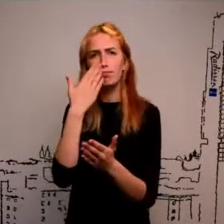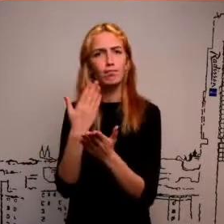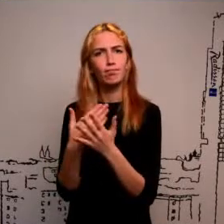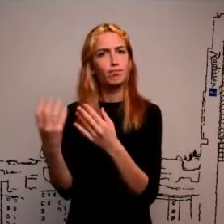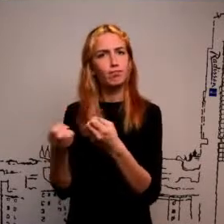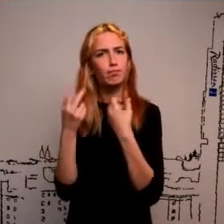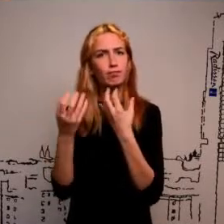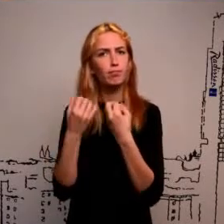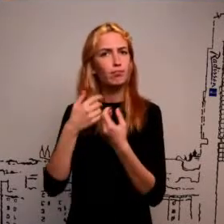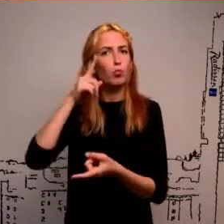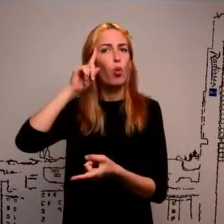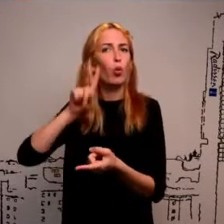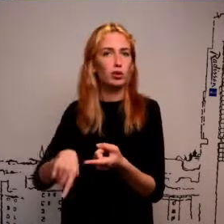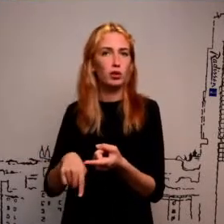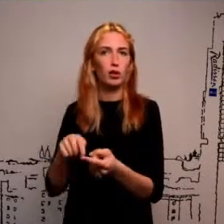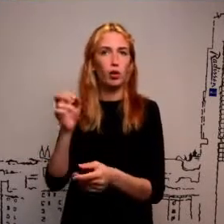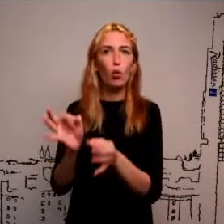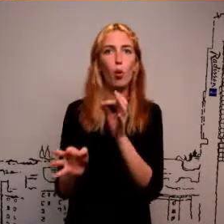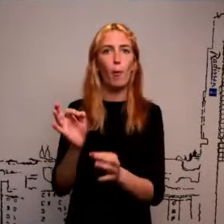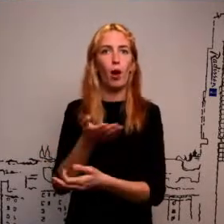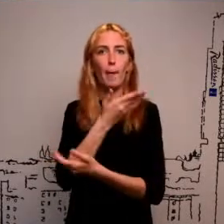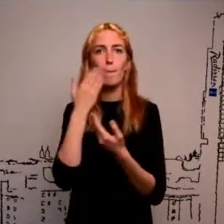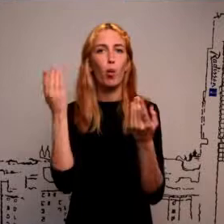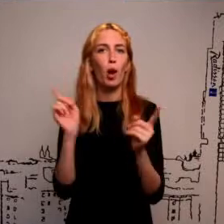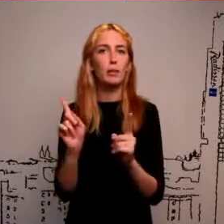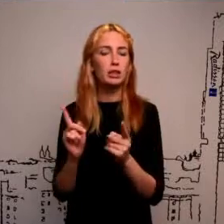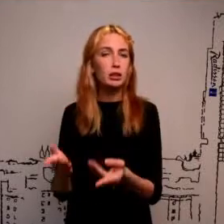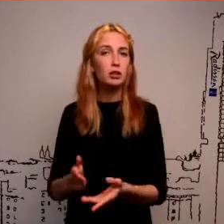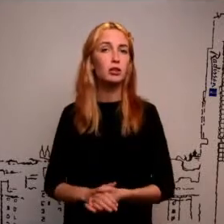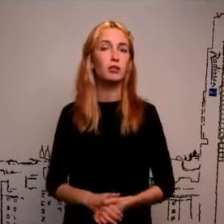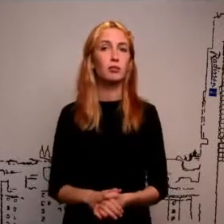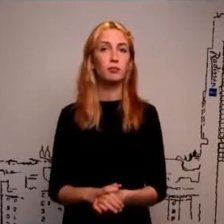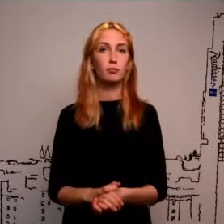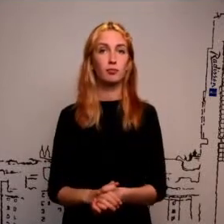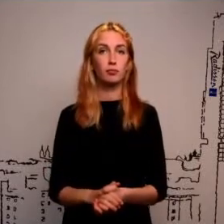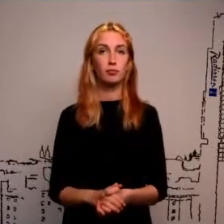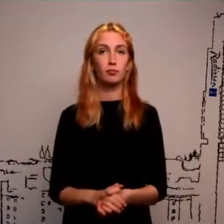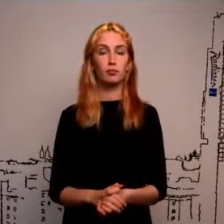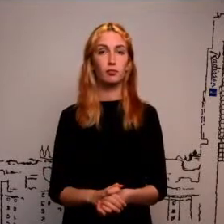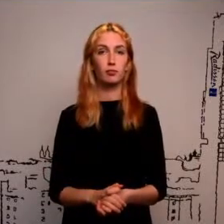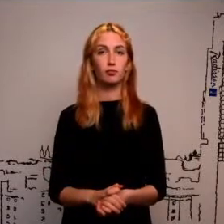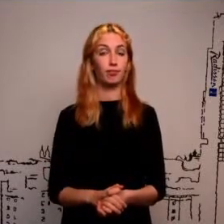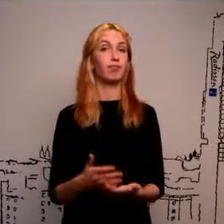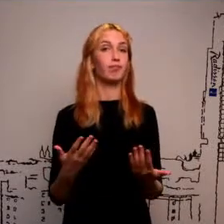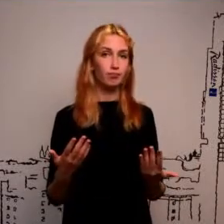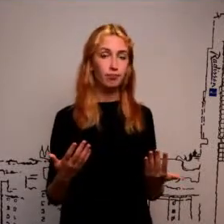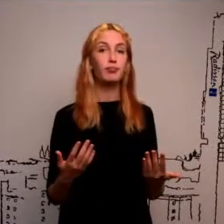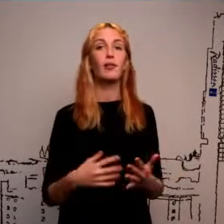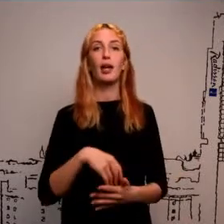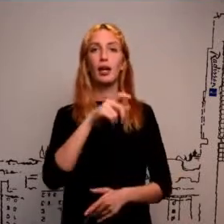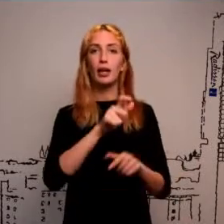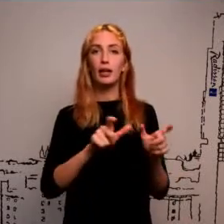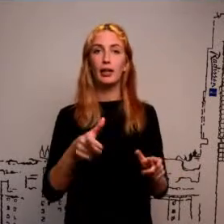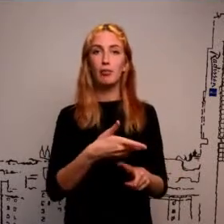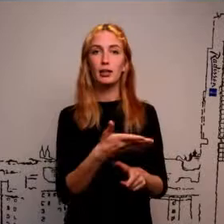mis ei ole tegelikult noh, normaalne töösuhe? Noh, alates sellest, et inimestele ei